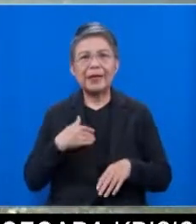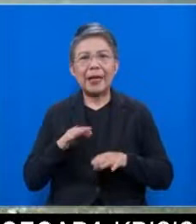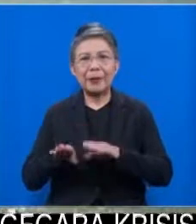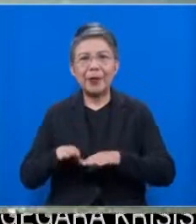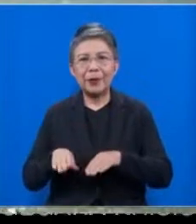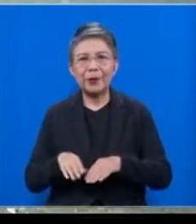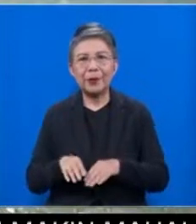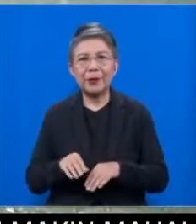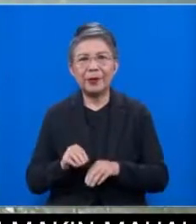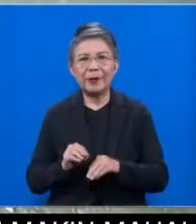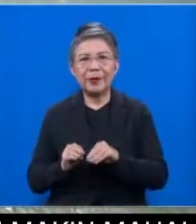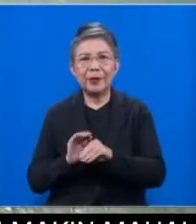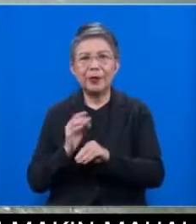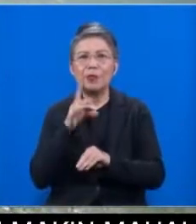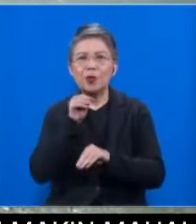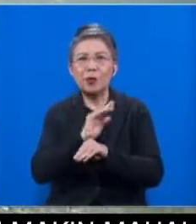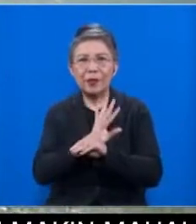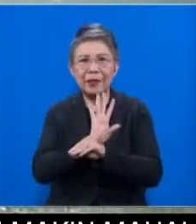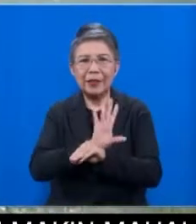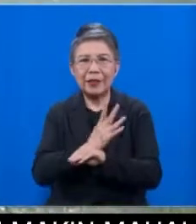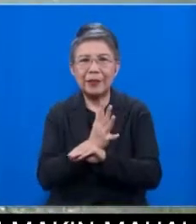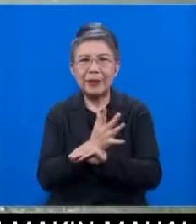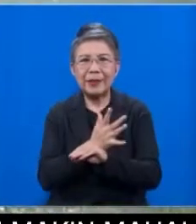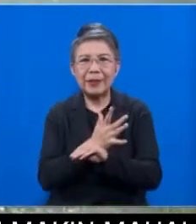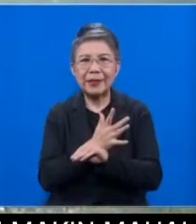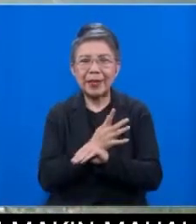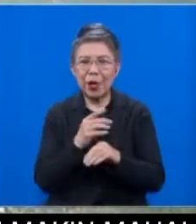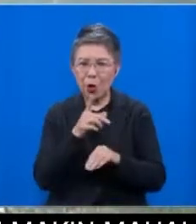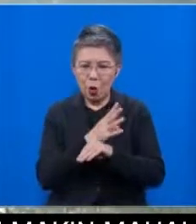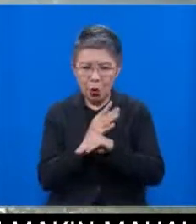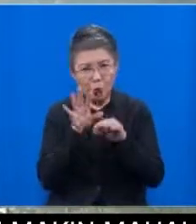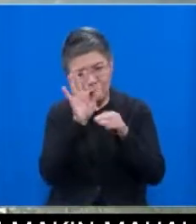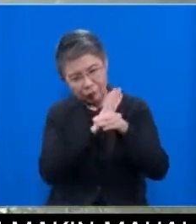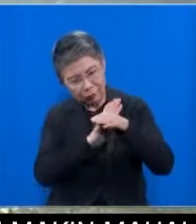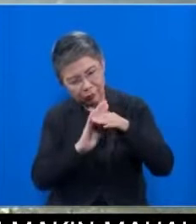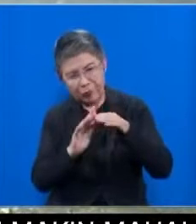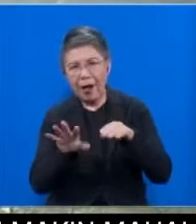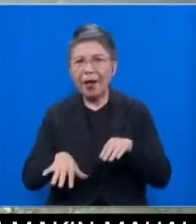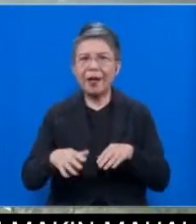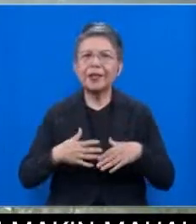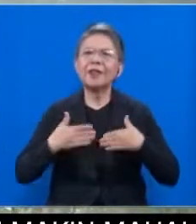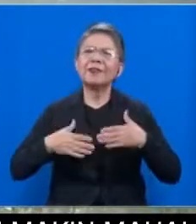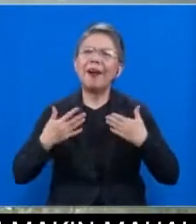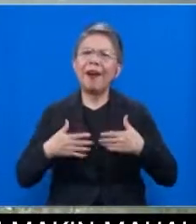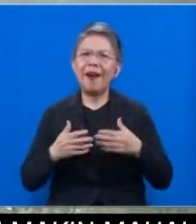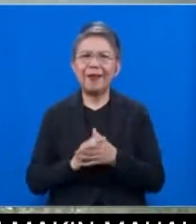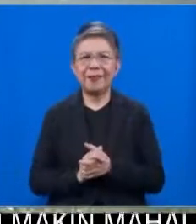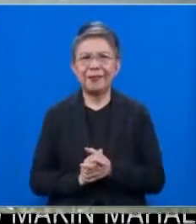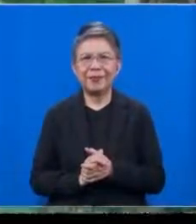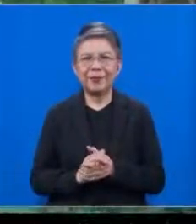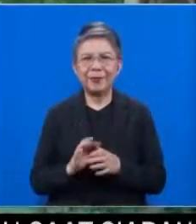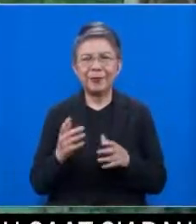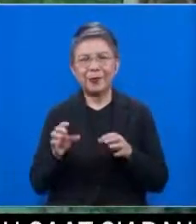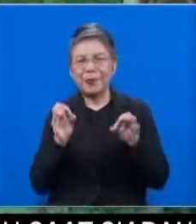kok milih merpati kipas kenapa? Ya ini kan burungnya bagus ini, anak-anak seneng, terus untuk hiasan di rumah ini.